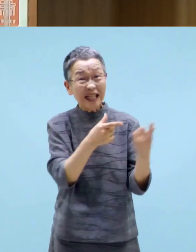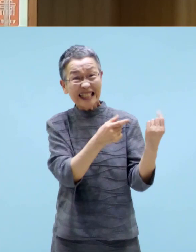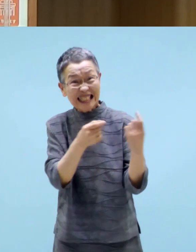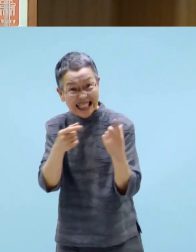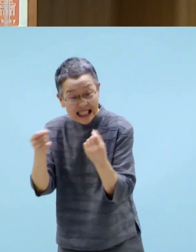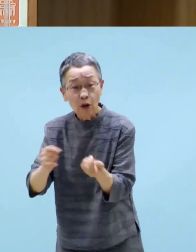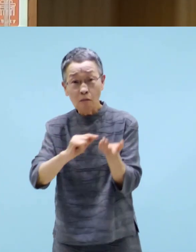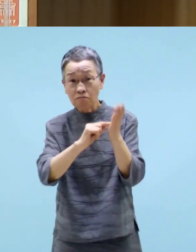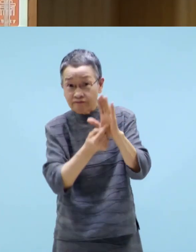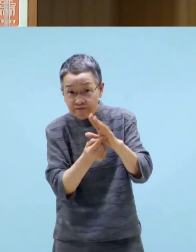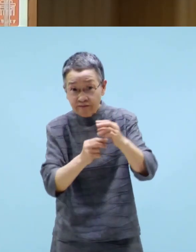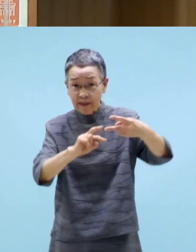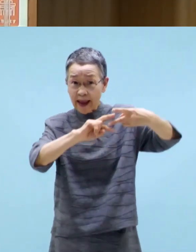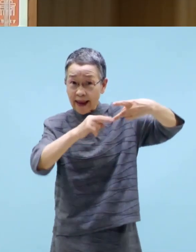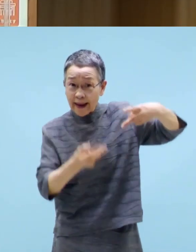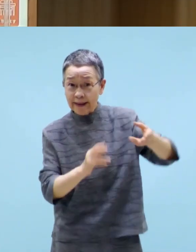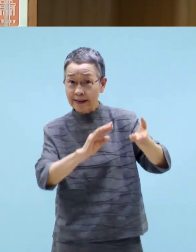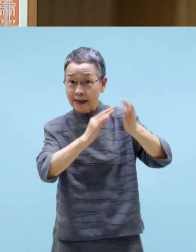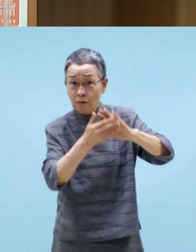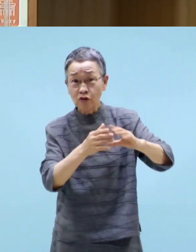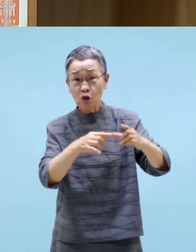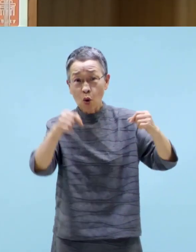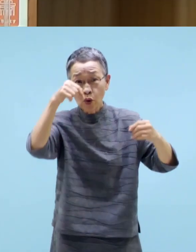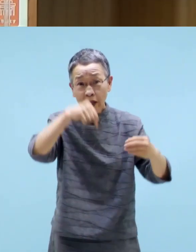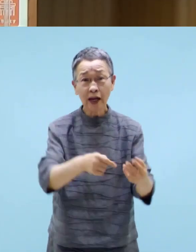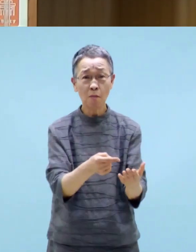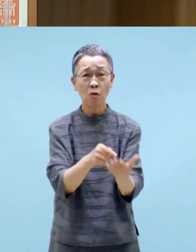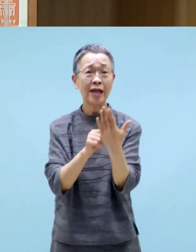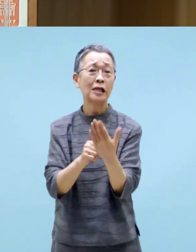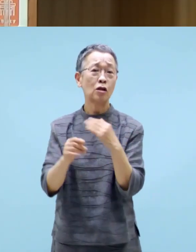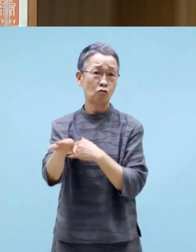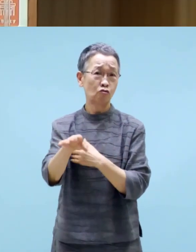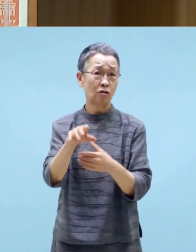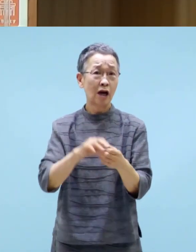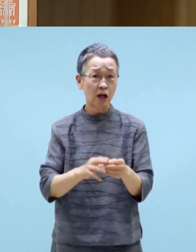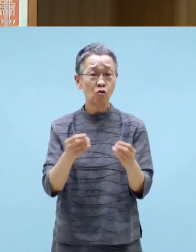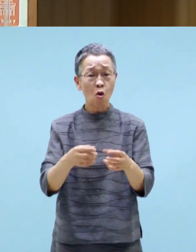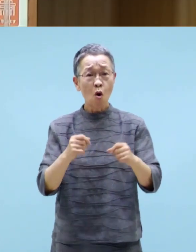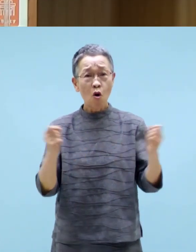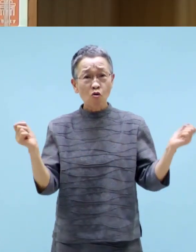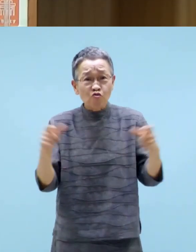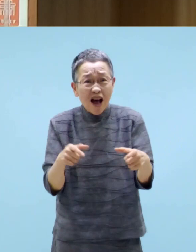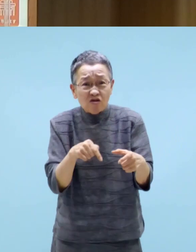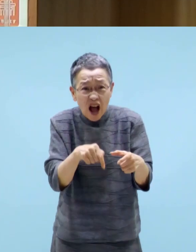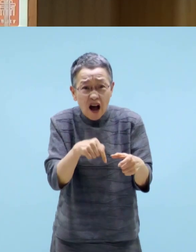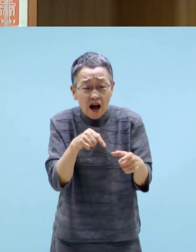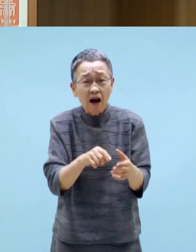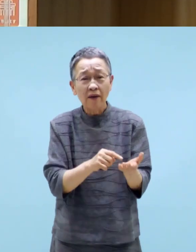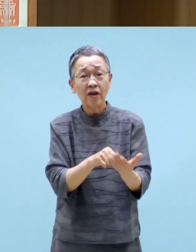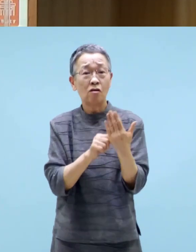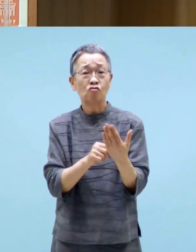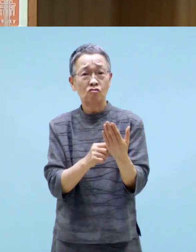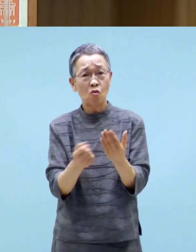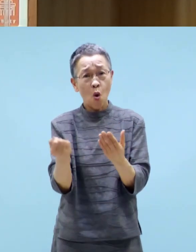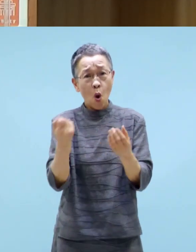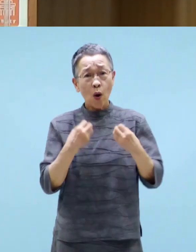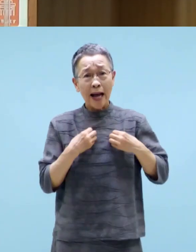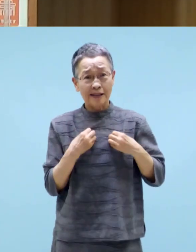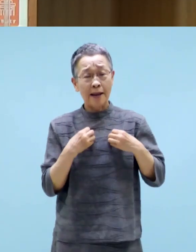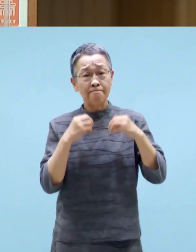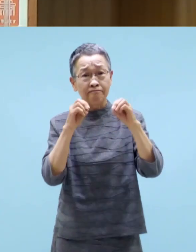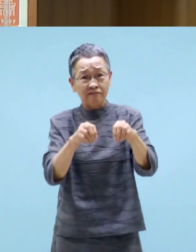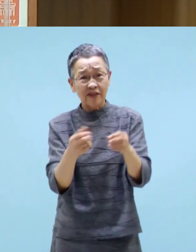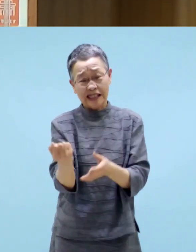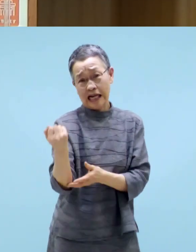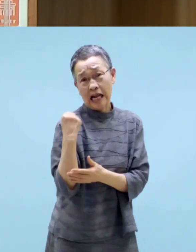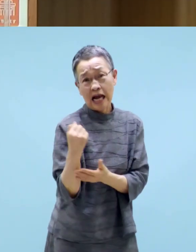変化が出てきましたので、その状況でどういったクラスターの伝播のですね、感染力が強いのか、またその重症化リ